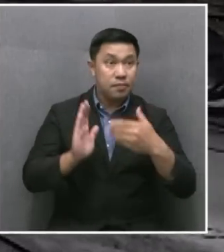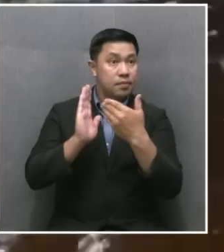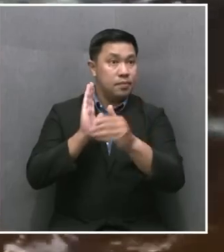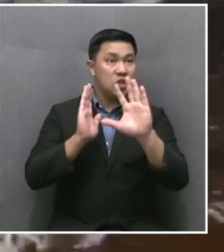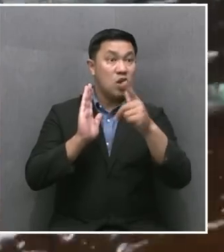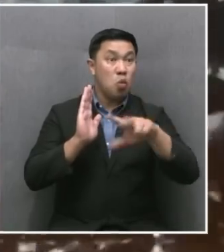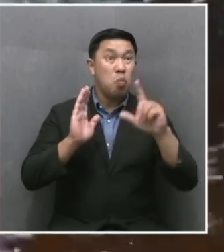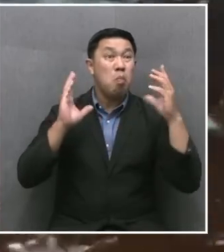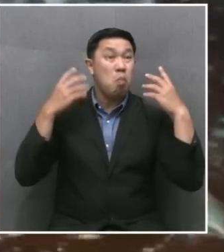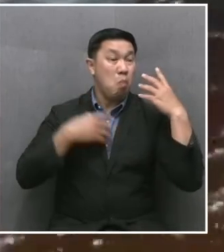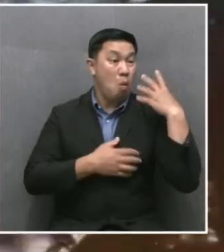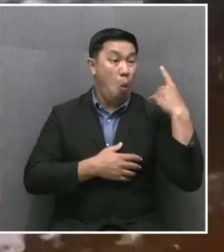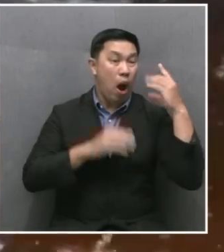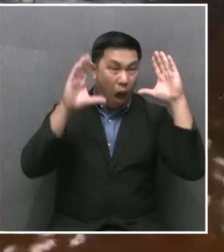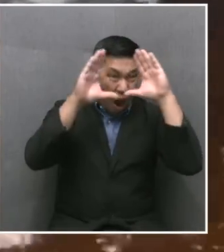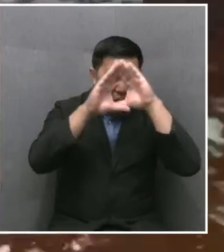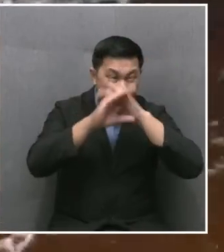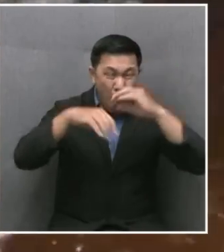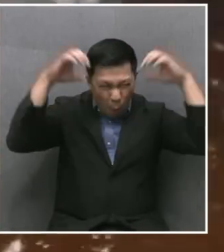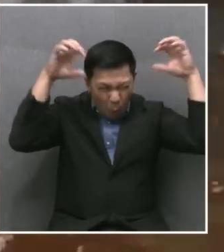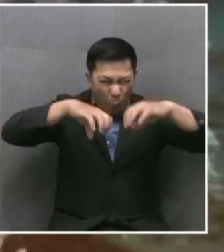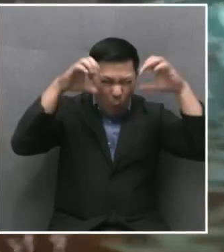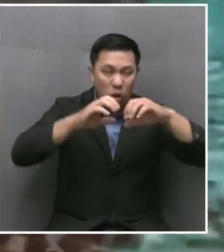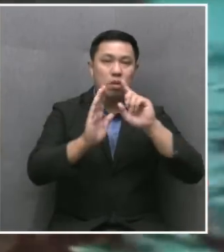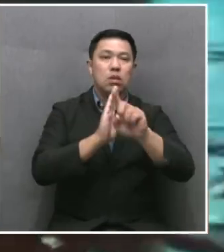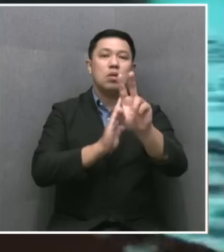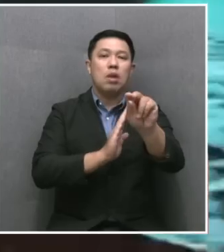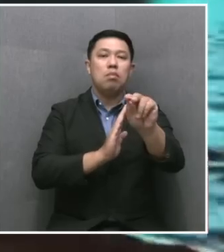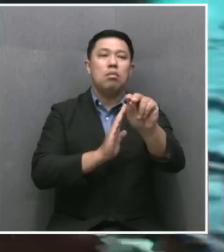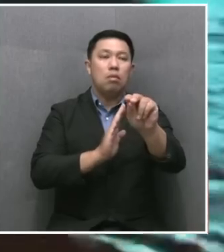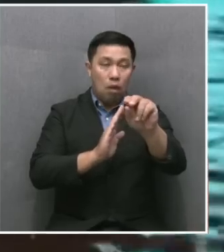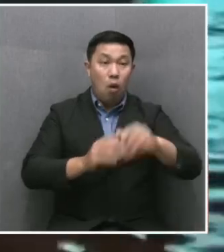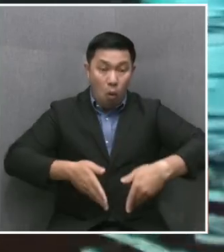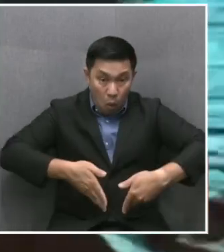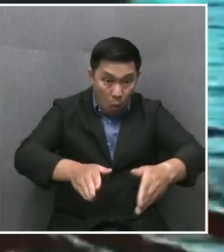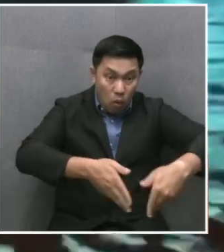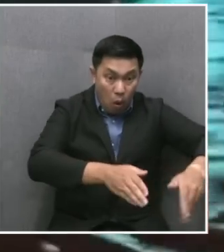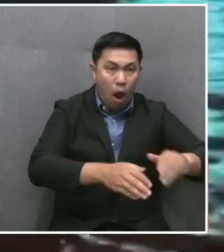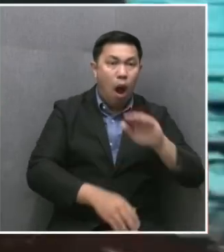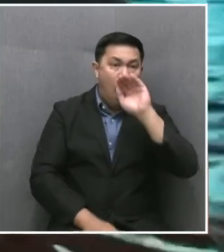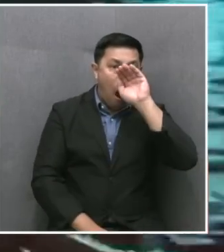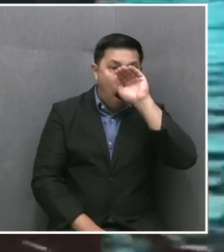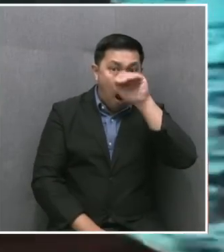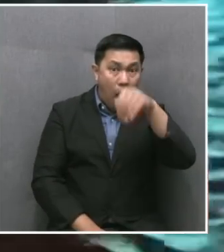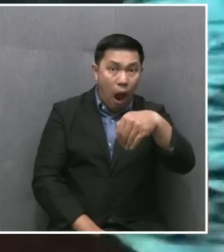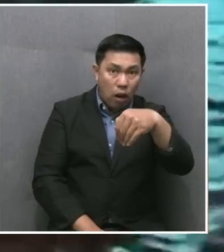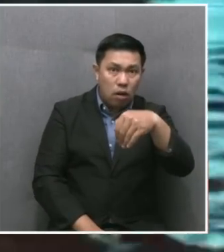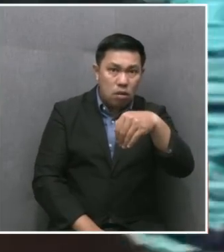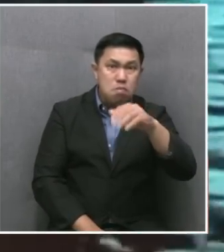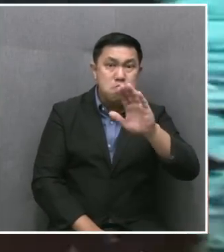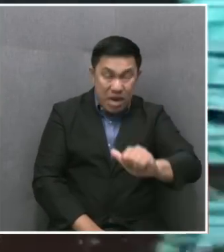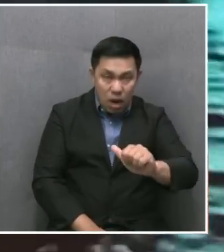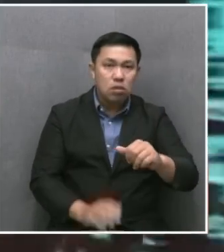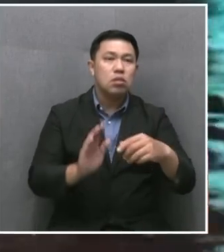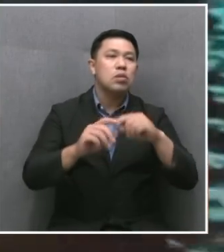นี้ฝนตกลงมาอย่างหนักนานกว่า 30นาทีแล้วก็ทำให้ถนนหลายสายในเขตเทศบาลเมืองชัยภูมิเกิดน้ำท่วม